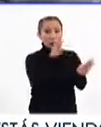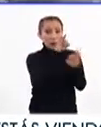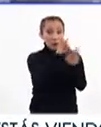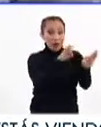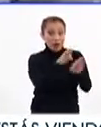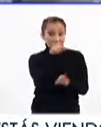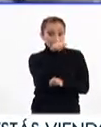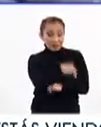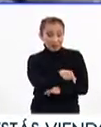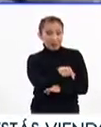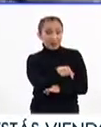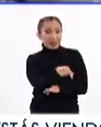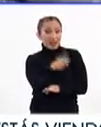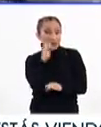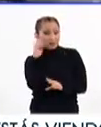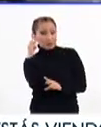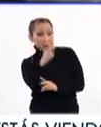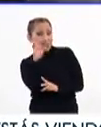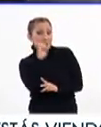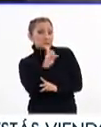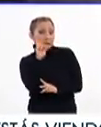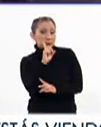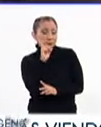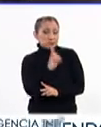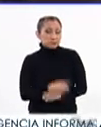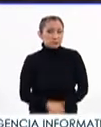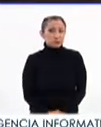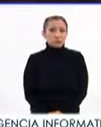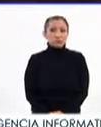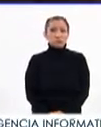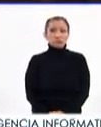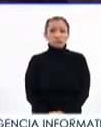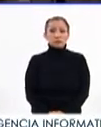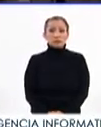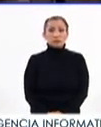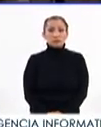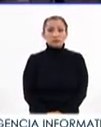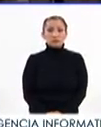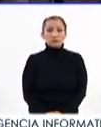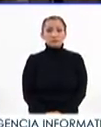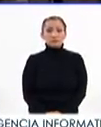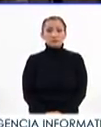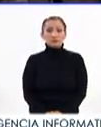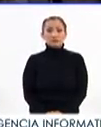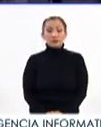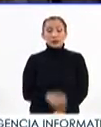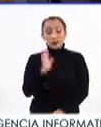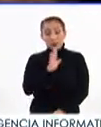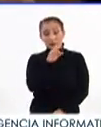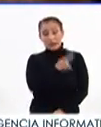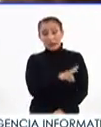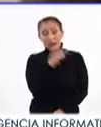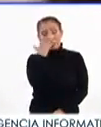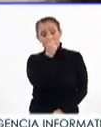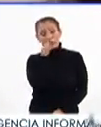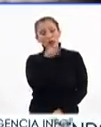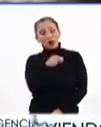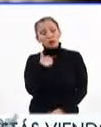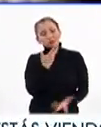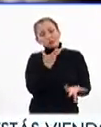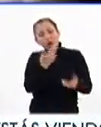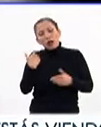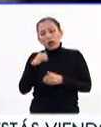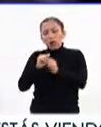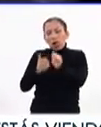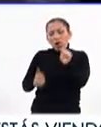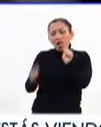del lavoro, nell'approccio con la donna, la femmina. Il paese vecchio arrastra aún consigo un